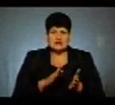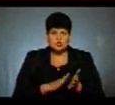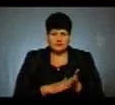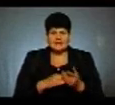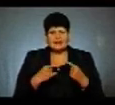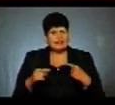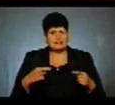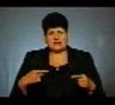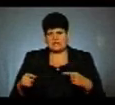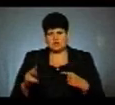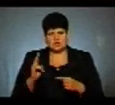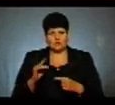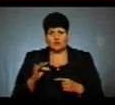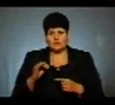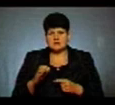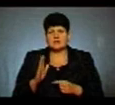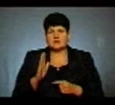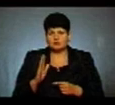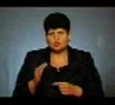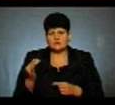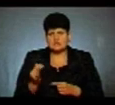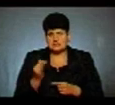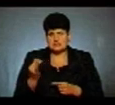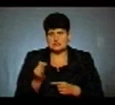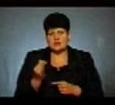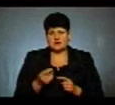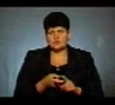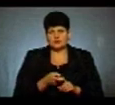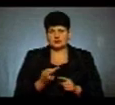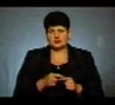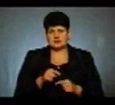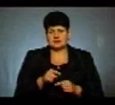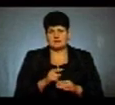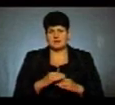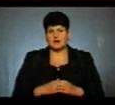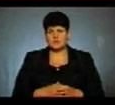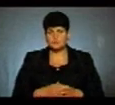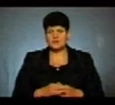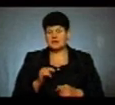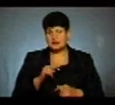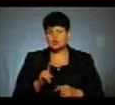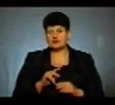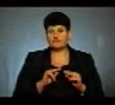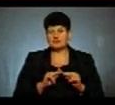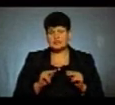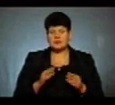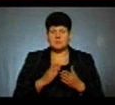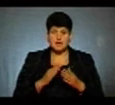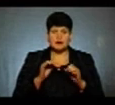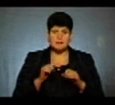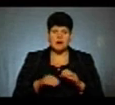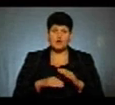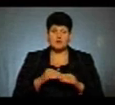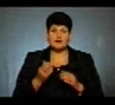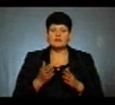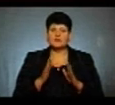на інші курси, які будуть цікаві з приводу викладання даного предмету. Так що вчитель має право обрати, де